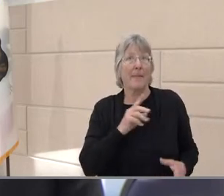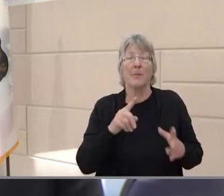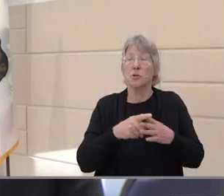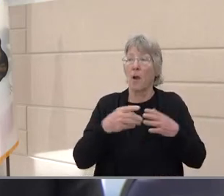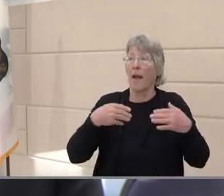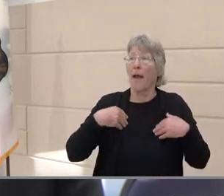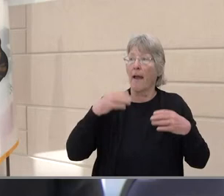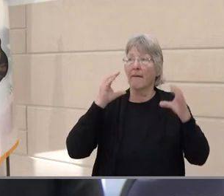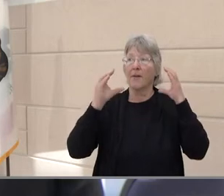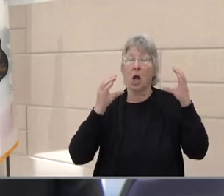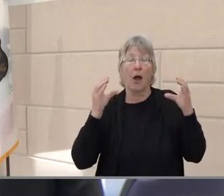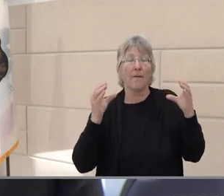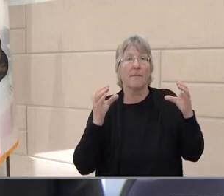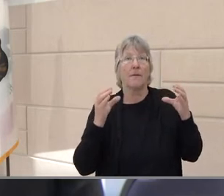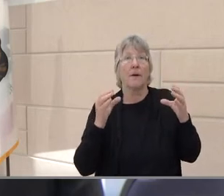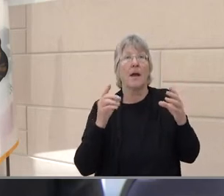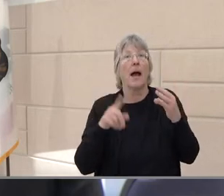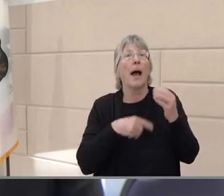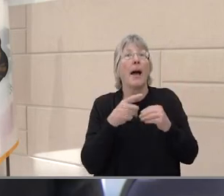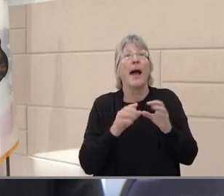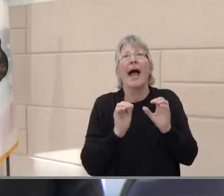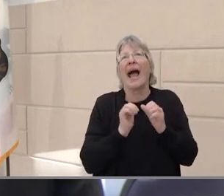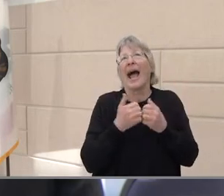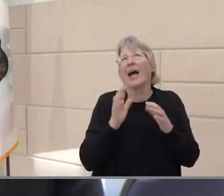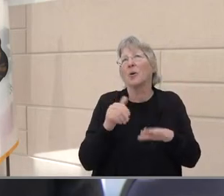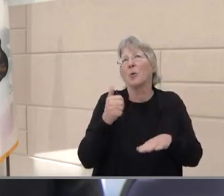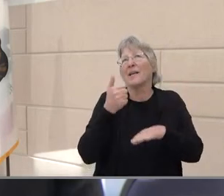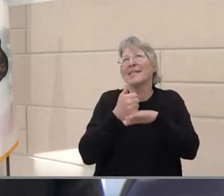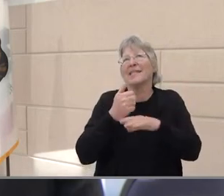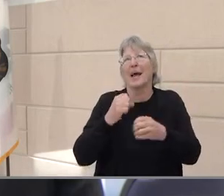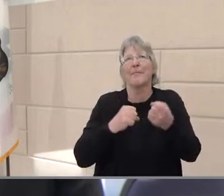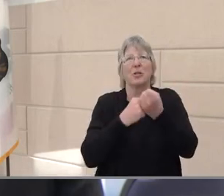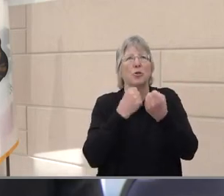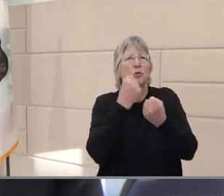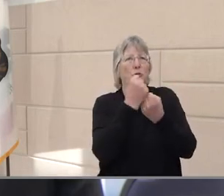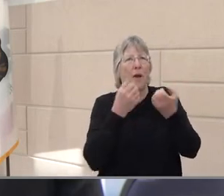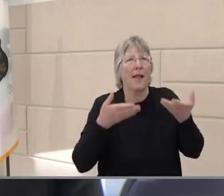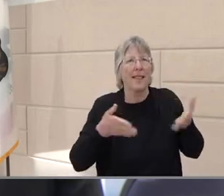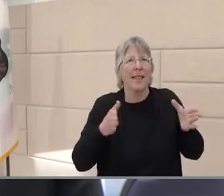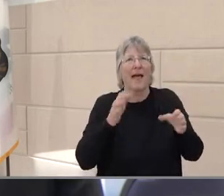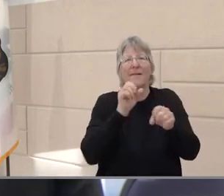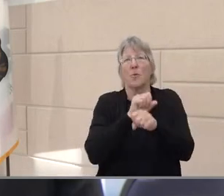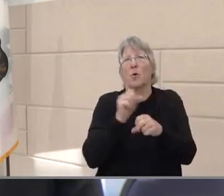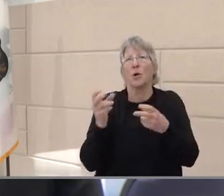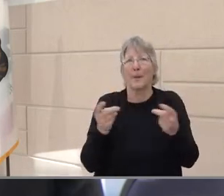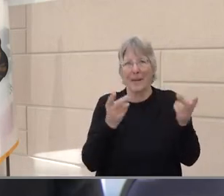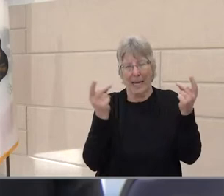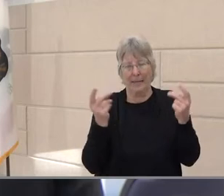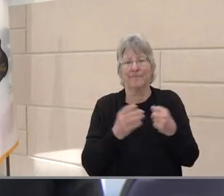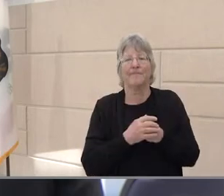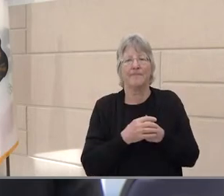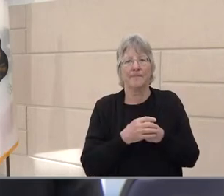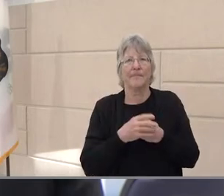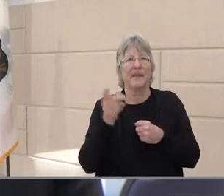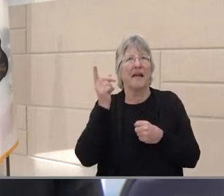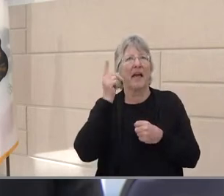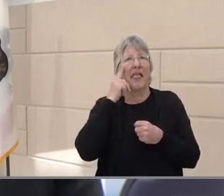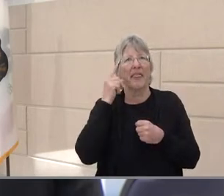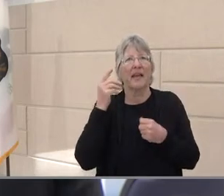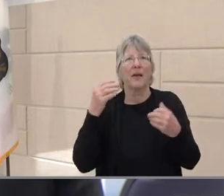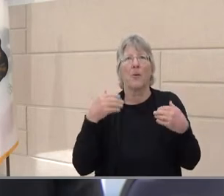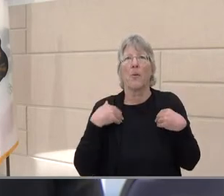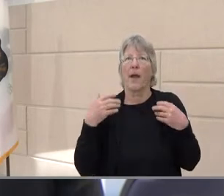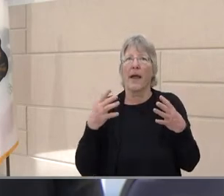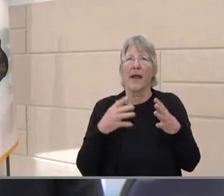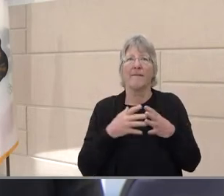ស់គេយើងក៏មានដែរដូច្នេះយើងត្រូវតែគិតថាយើងត្រូវធ្វើយ៉ាងម៉េចទៀត